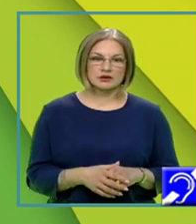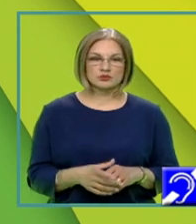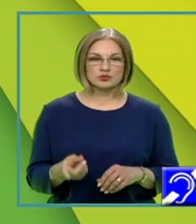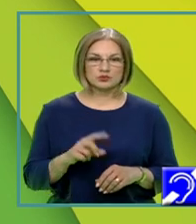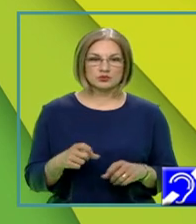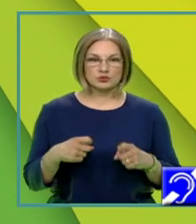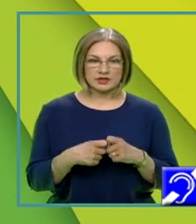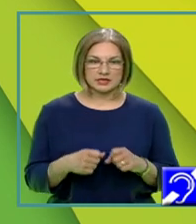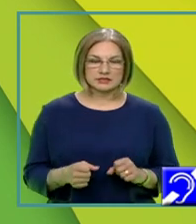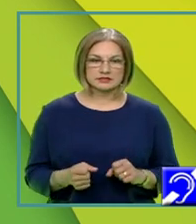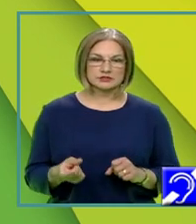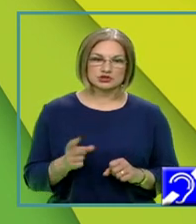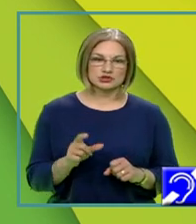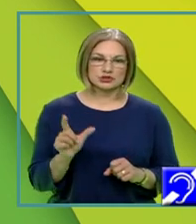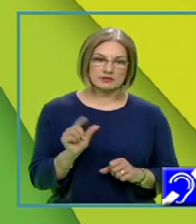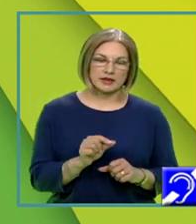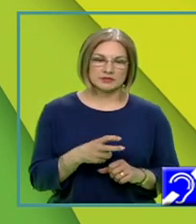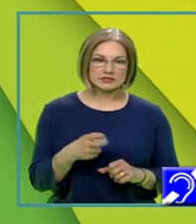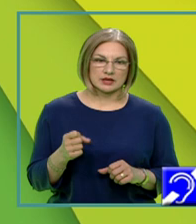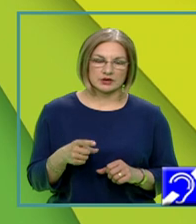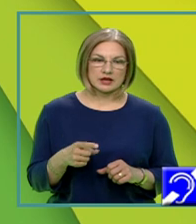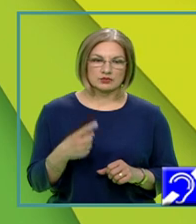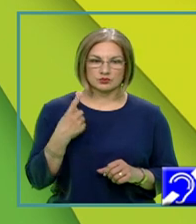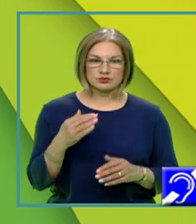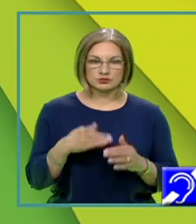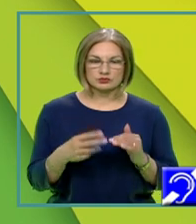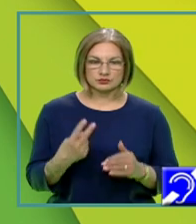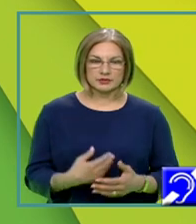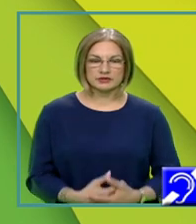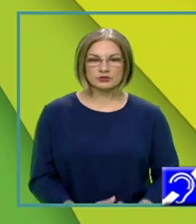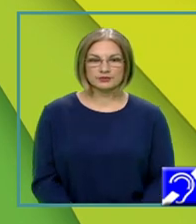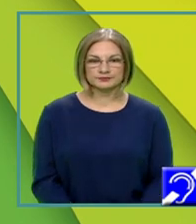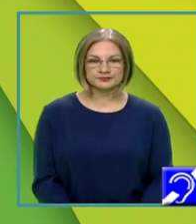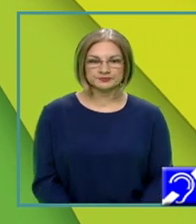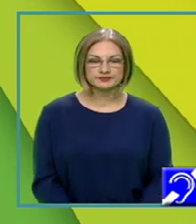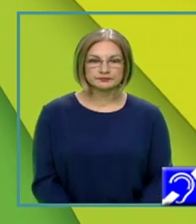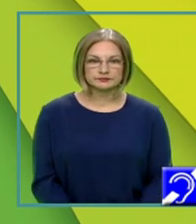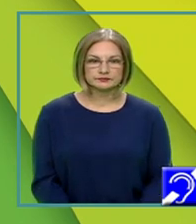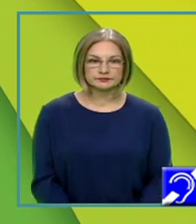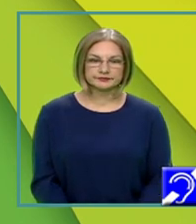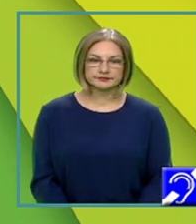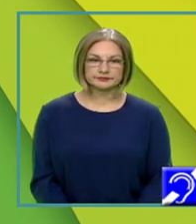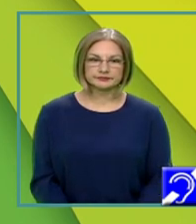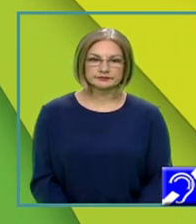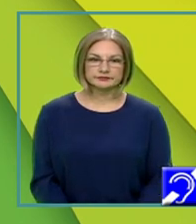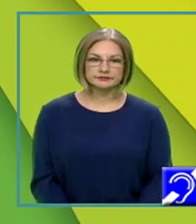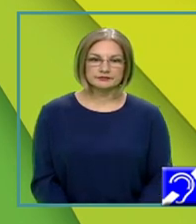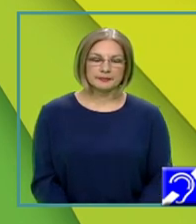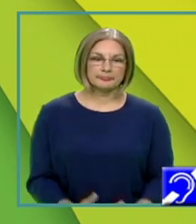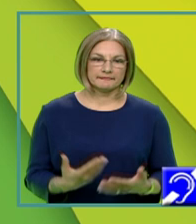4 ne dă x și mai mic sau egal decât 2 împărțit la patru care face 1 pe 2